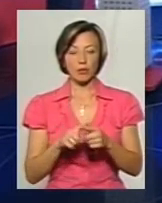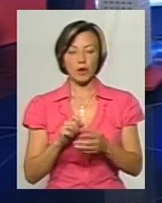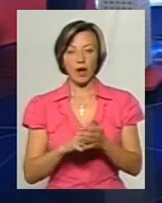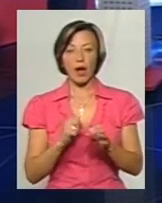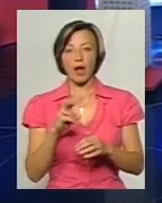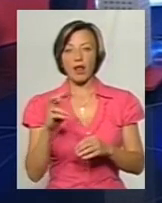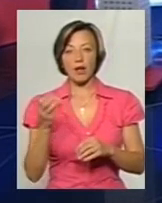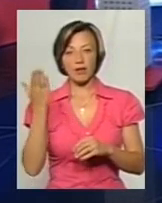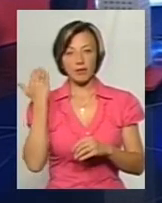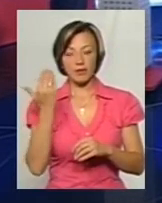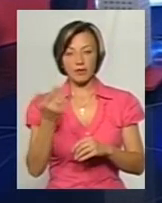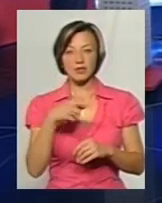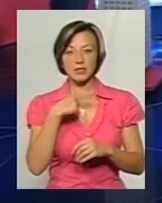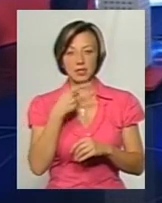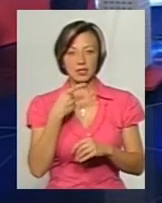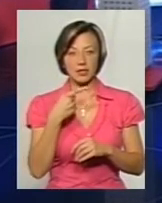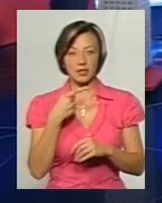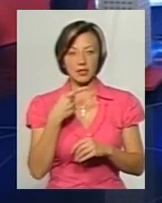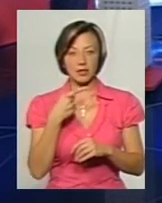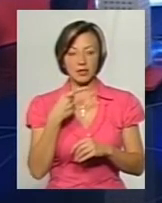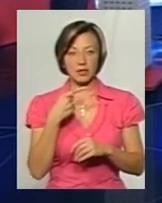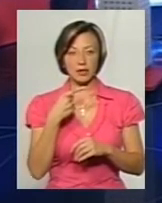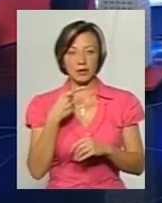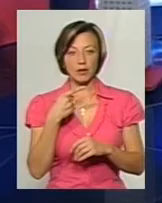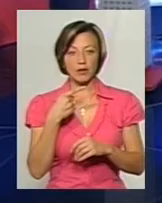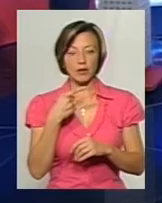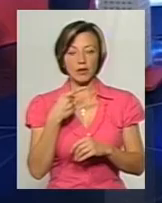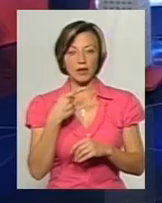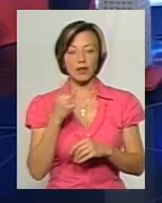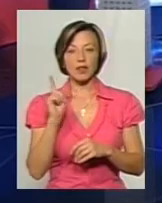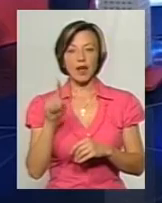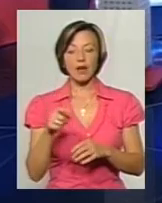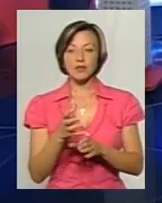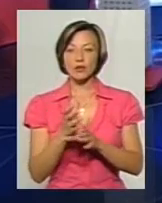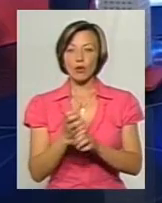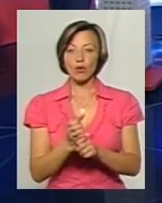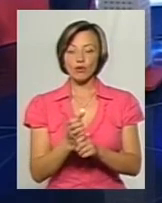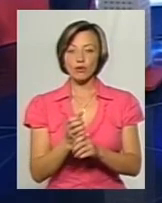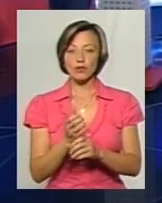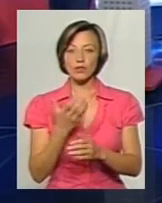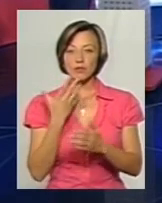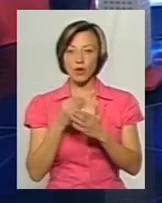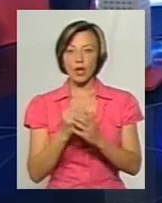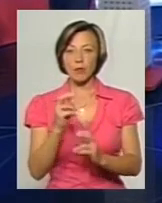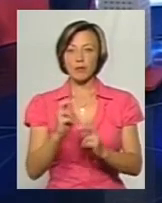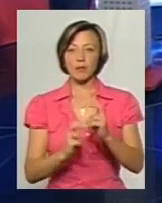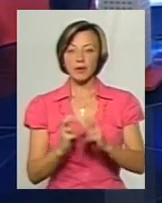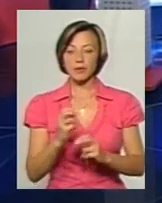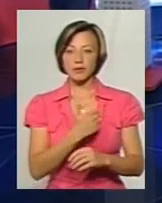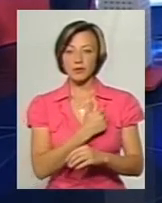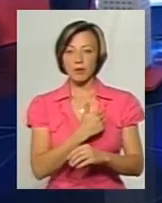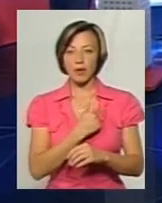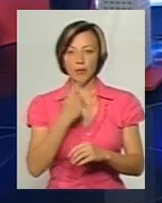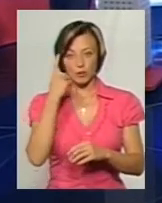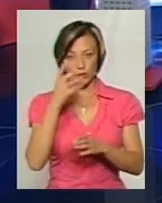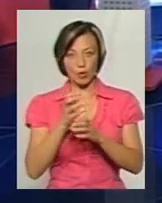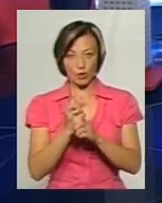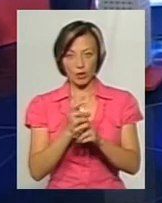от свого часу ви тоді сказали, пане Михайло, що навіть скорочувати своє підприємство. Зібрались і вже подумали, ви